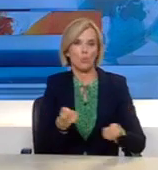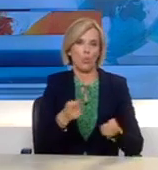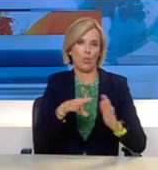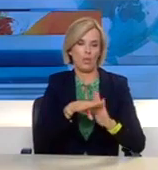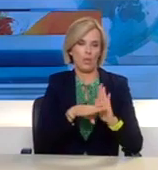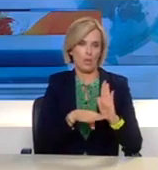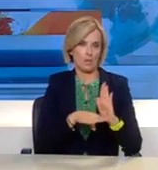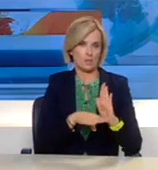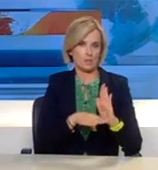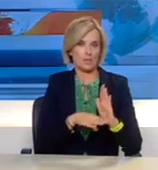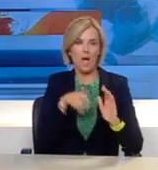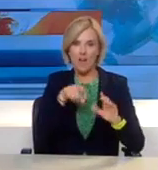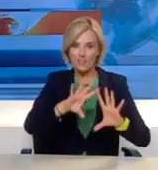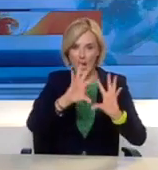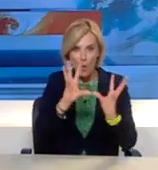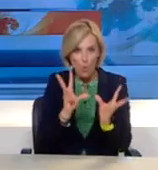αυτές θα